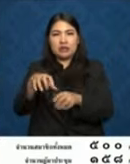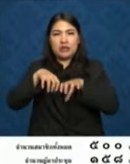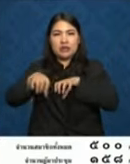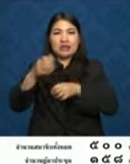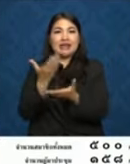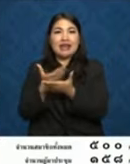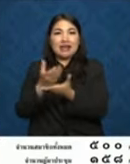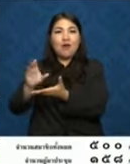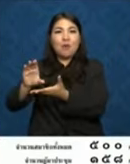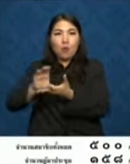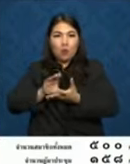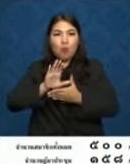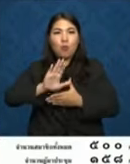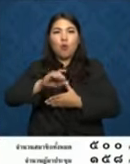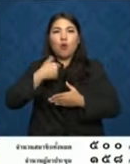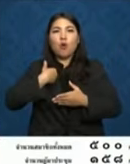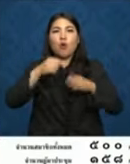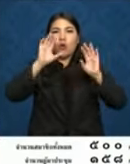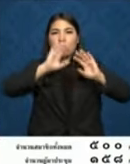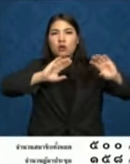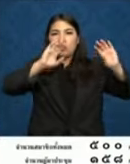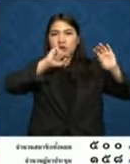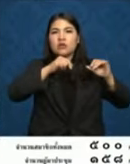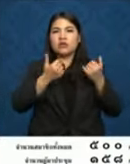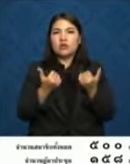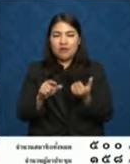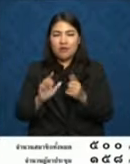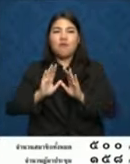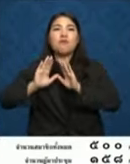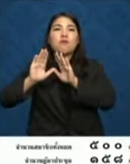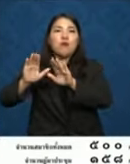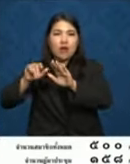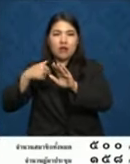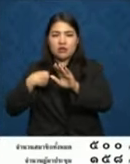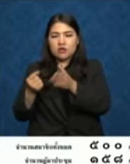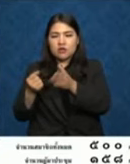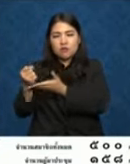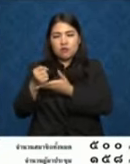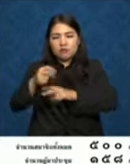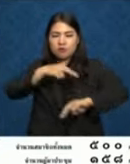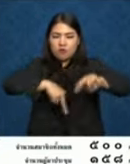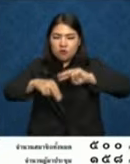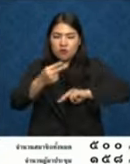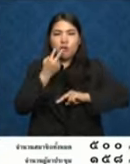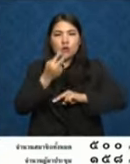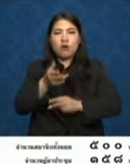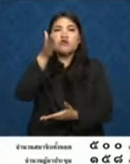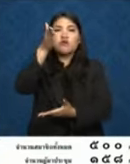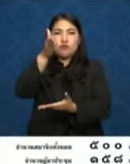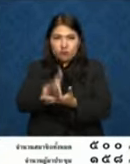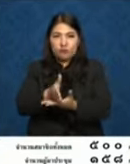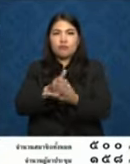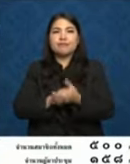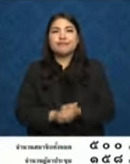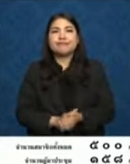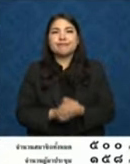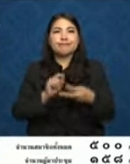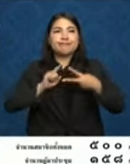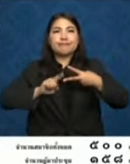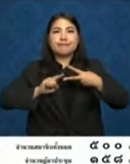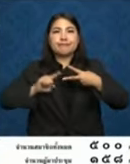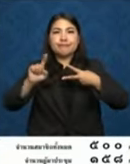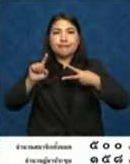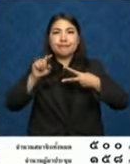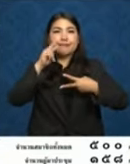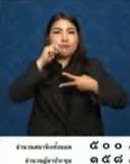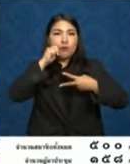ลวงจึงขอให้กระทรวงคมนาคมและหน่วยงานที่เกี่ยวข้องตรวจสอบและหาข้อยุติโดยเร็วที่สุดเรื่องที่2ครับน้ำท่